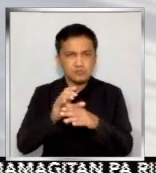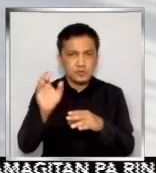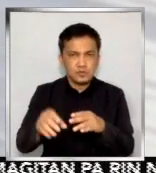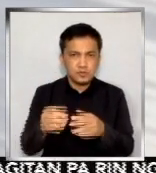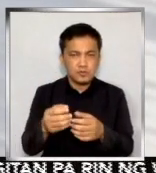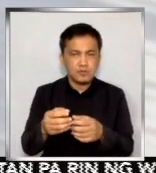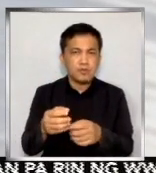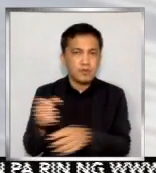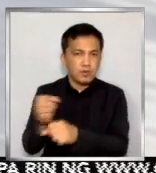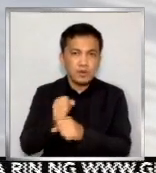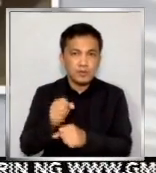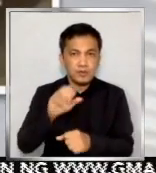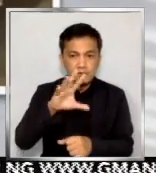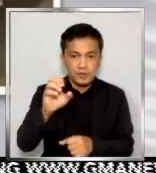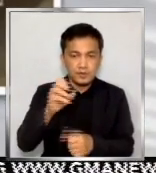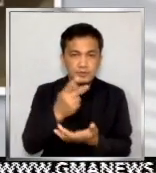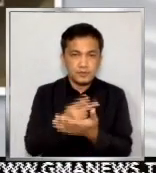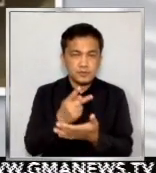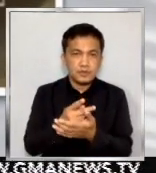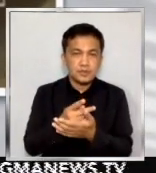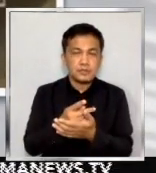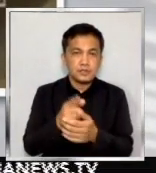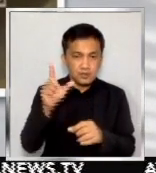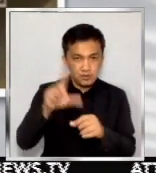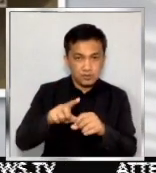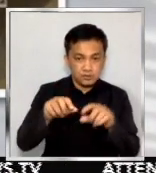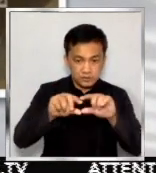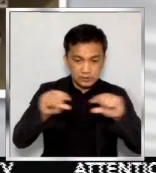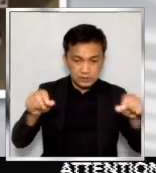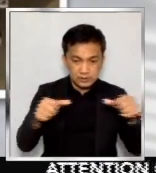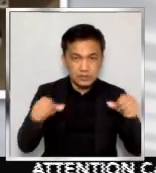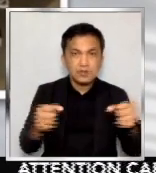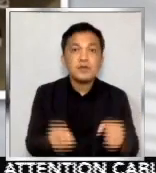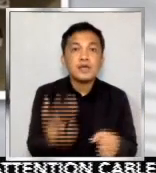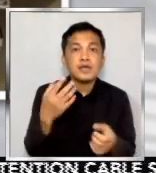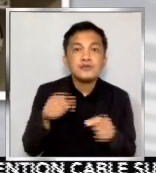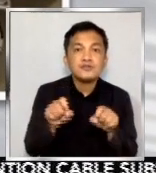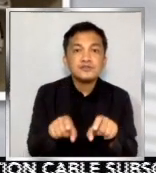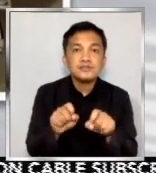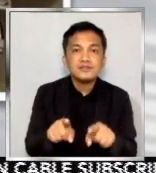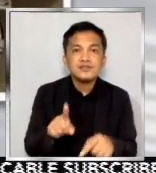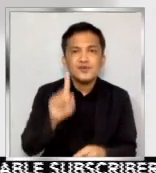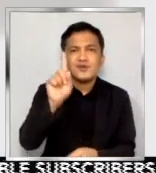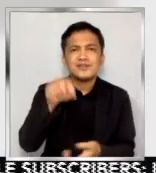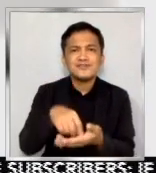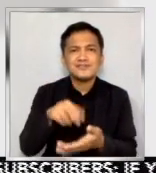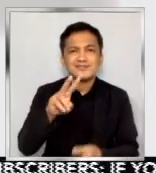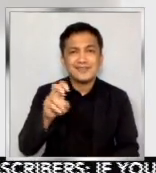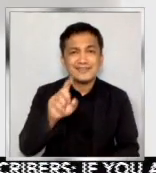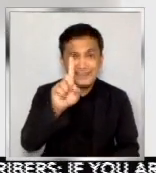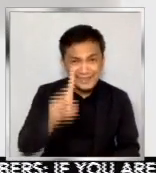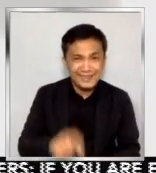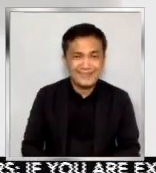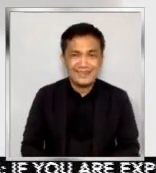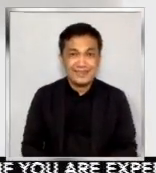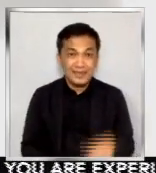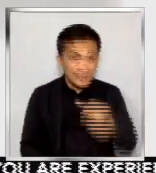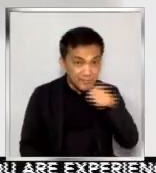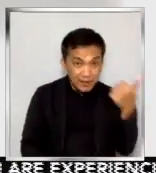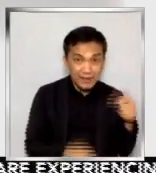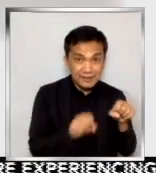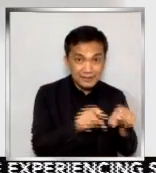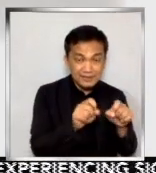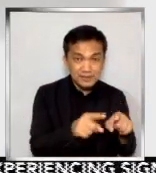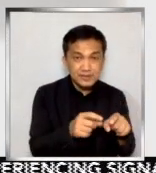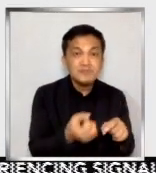pesos na initial load ng sticker. Pero ang bentahan, 1,200 pesos ang isa. Ang iba nagbebenta sa halagang